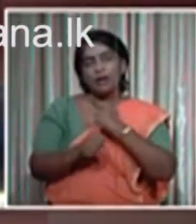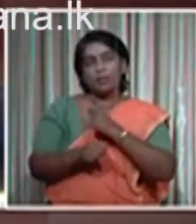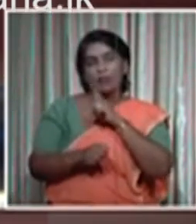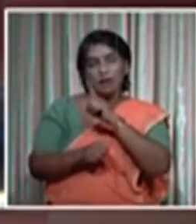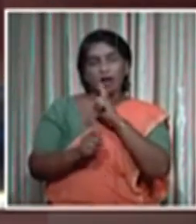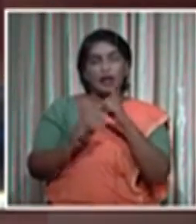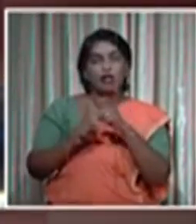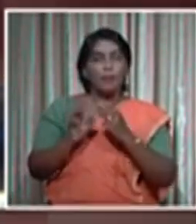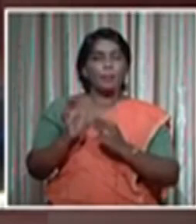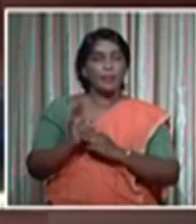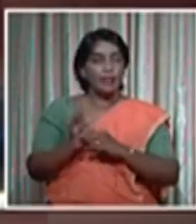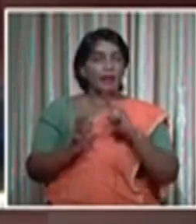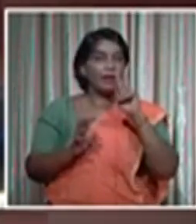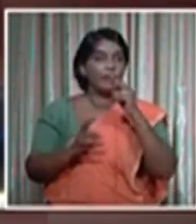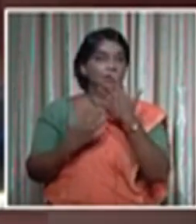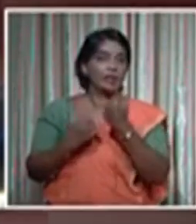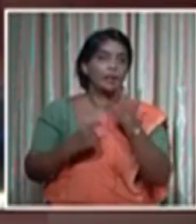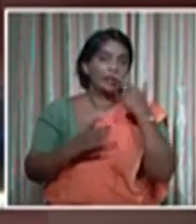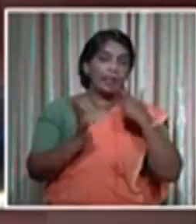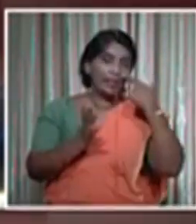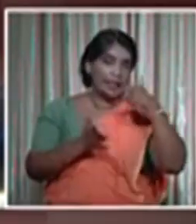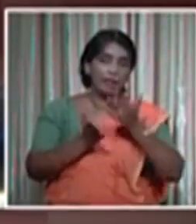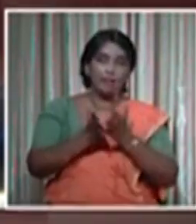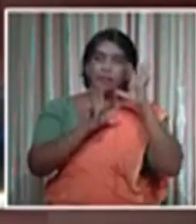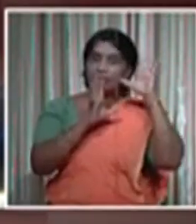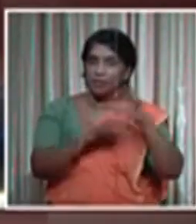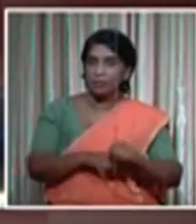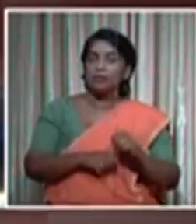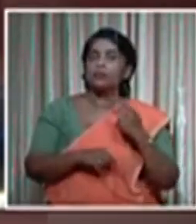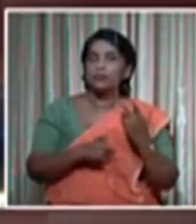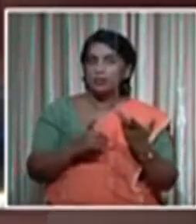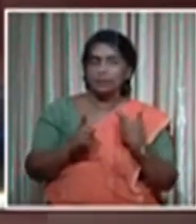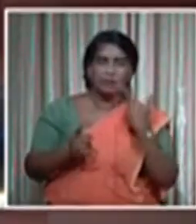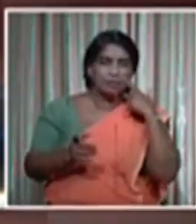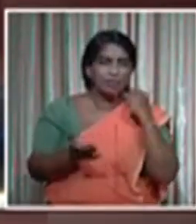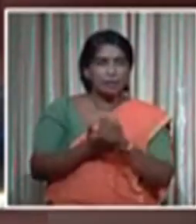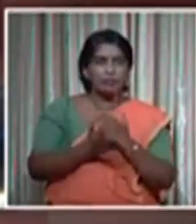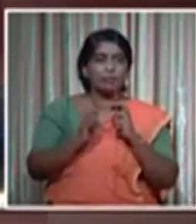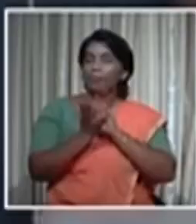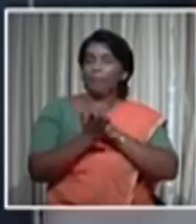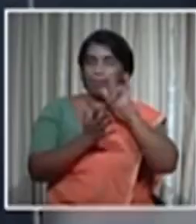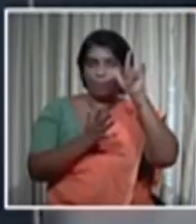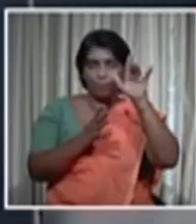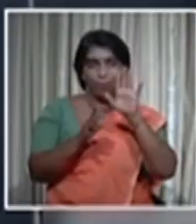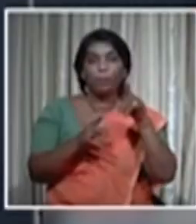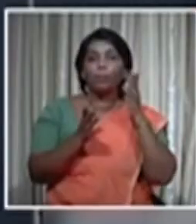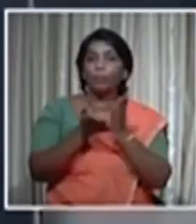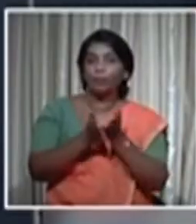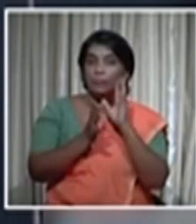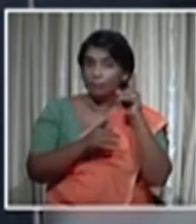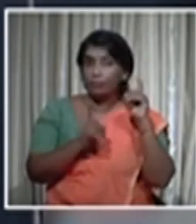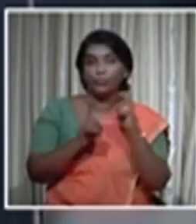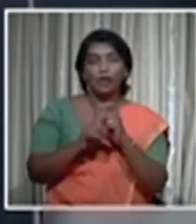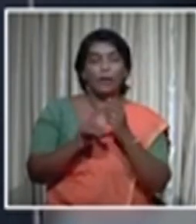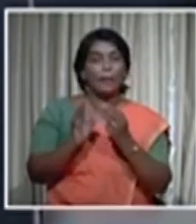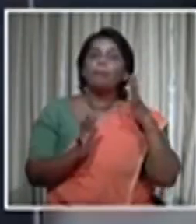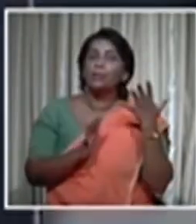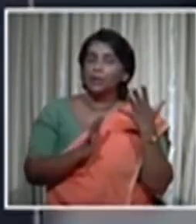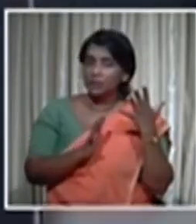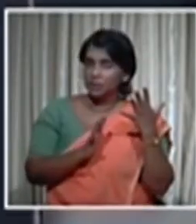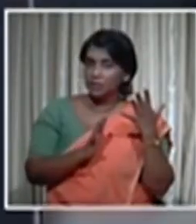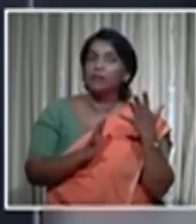ඩොලර් මිලියන 20ක් හොයාගත්තා තෙල් නැවක් ගේන්න එල්සි ඕපන් කරගන්න ඉතින් මේ අඩඩඩාවට අනතුරු අතුරේ යන රාජ්‍යයක් මේක ඉන්දියාවෙන් ඩොලර් මිලියන